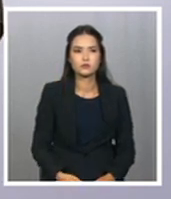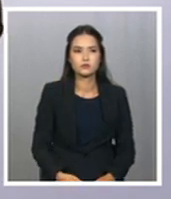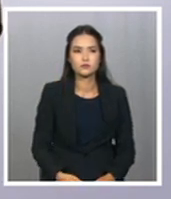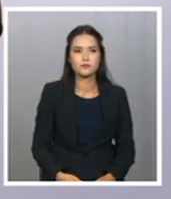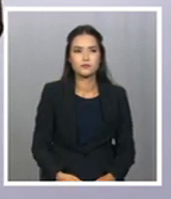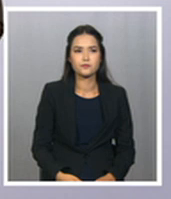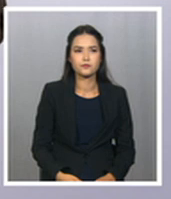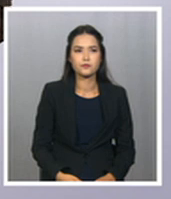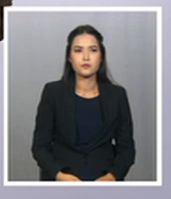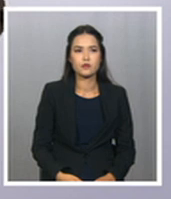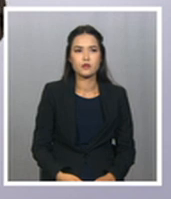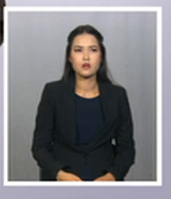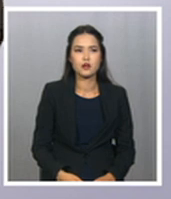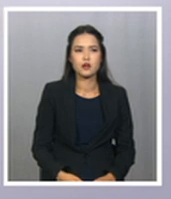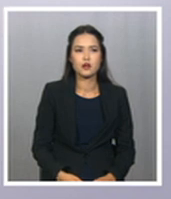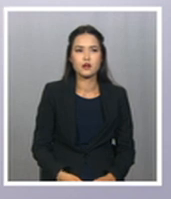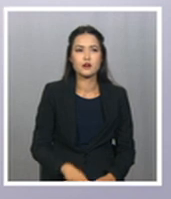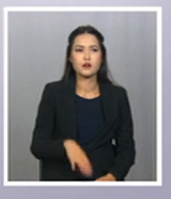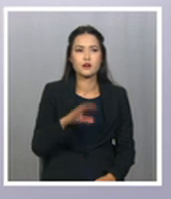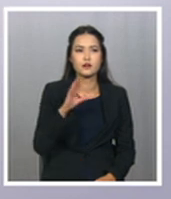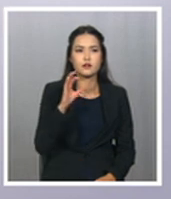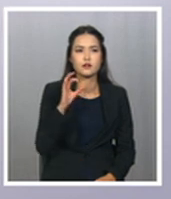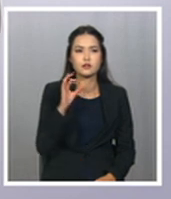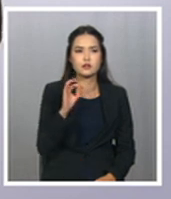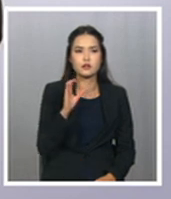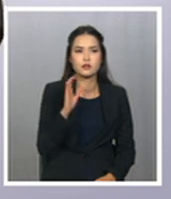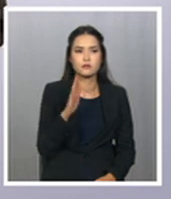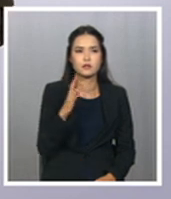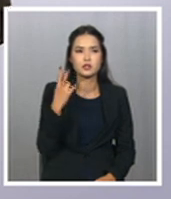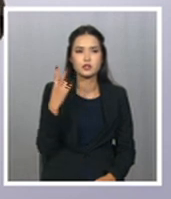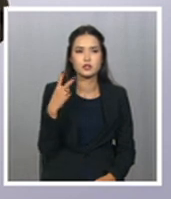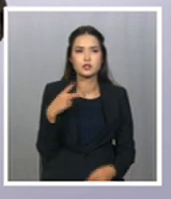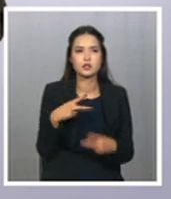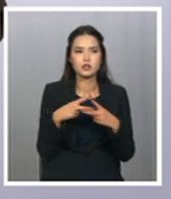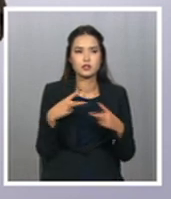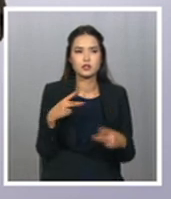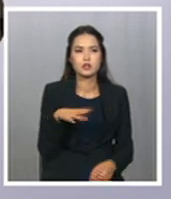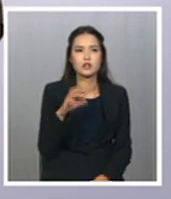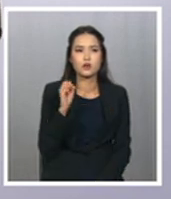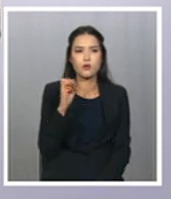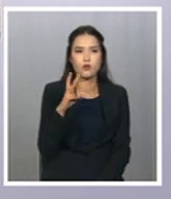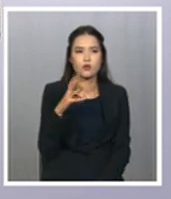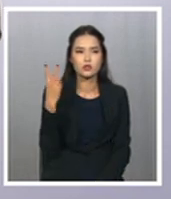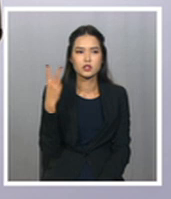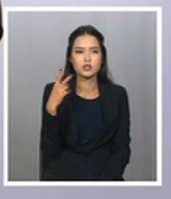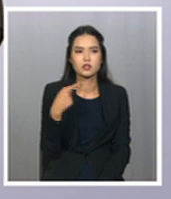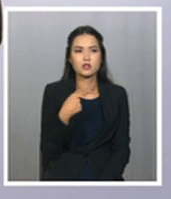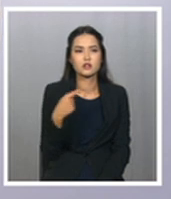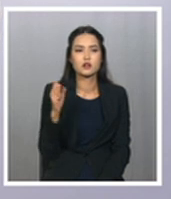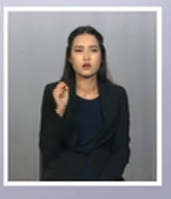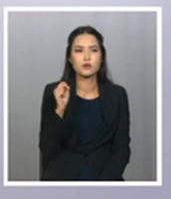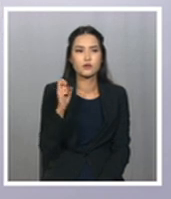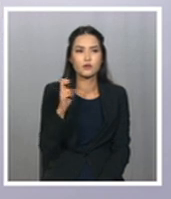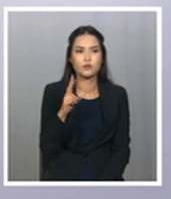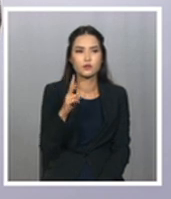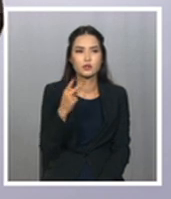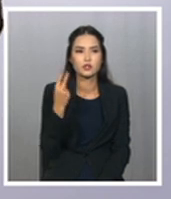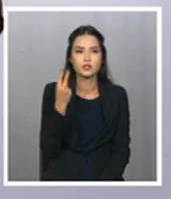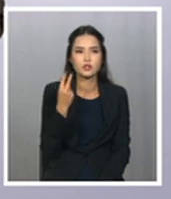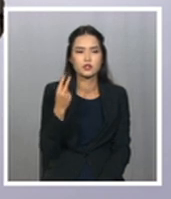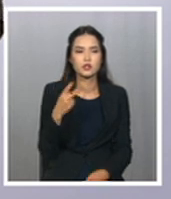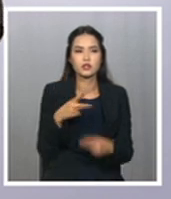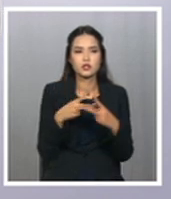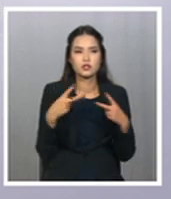тең. SB ол жасаушы есептің шартында 13 сантиметр деп беріліп тұр, ал SO ол